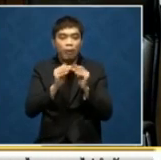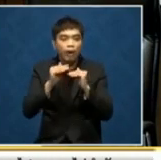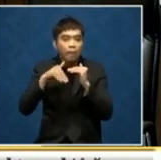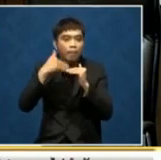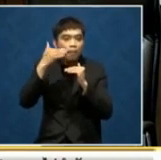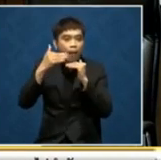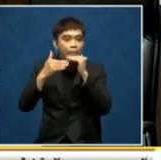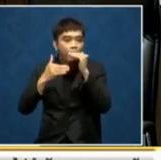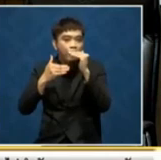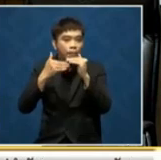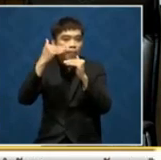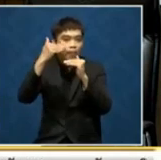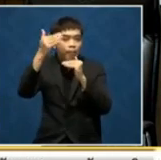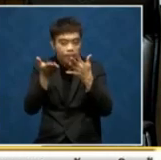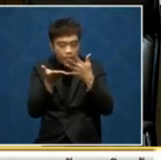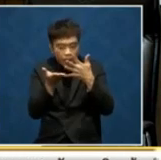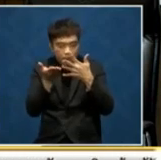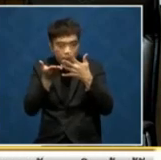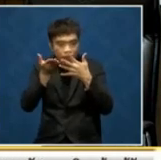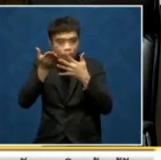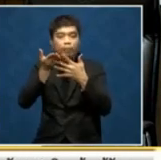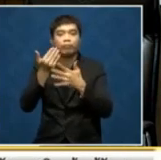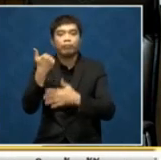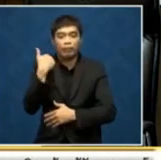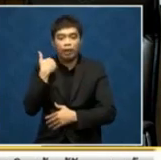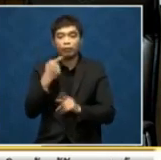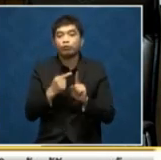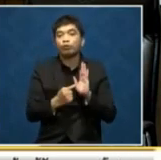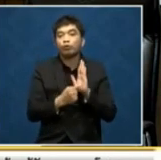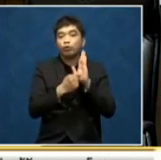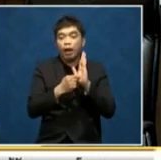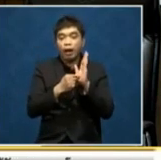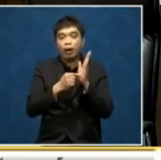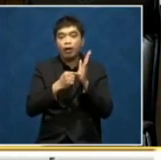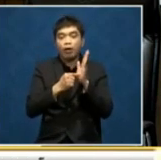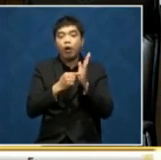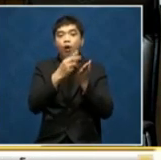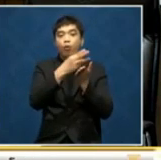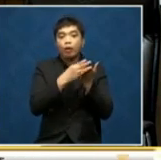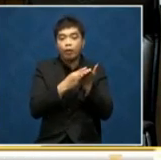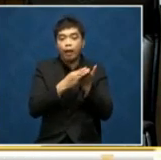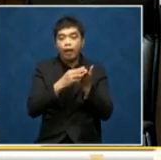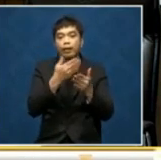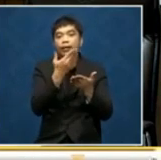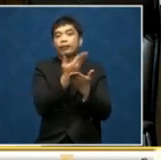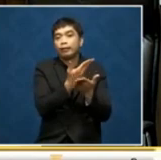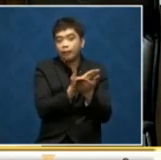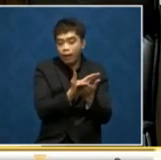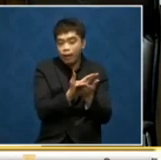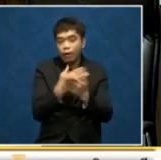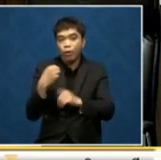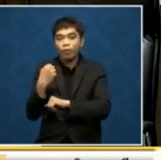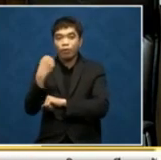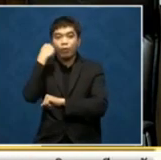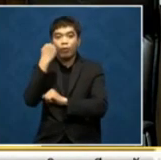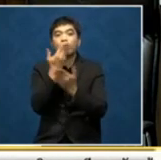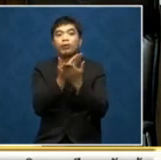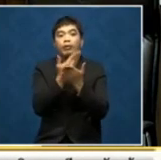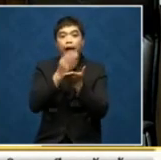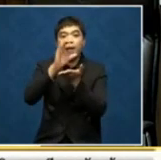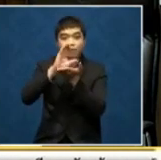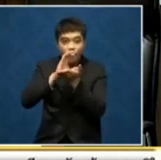พัฒนาไปตามลำดับนะครับไม่ว่าจะเป็นในเรื่องของวินัยด้านการเงินแล้วก็ผลงานต่างๆนะความมั่นคงทางการเงินการคลัง